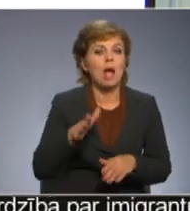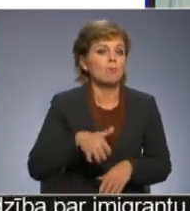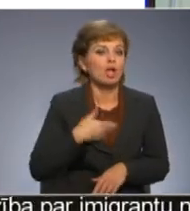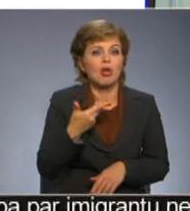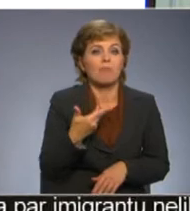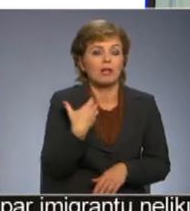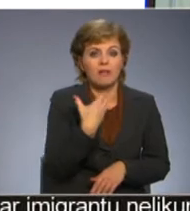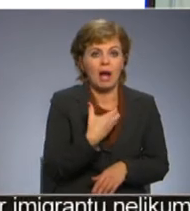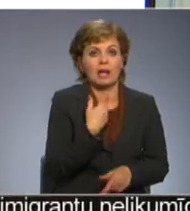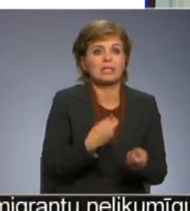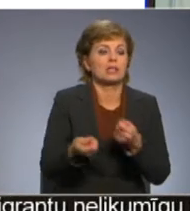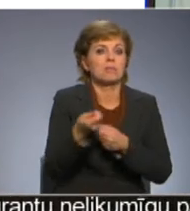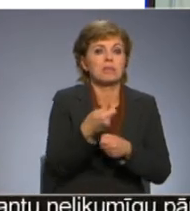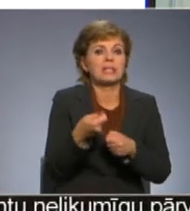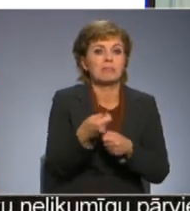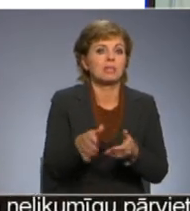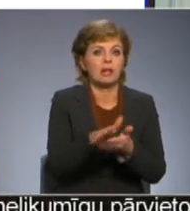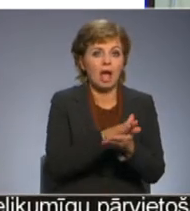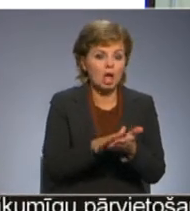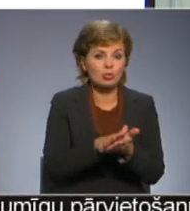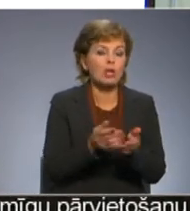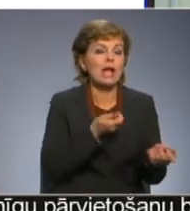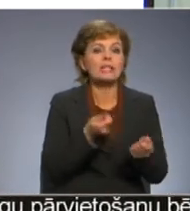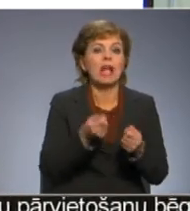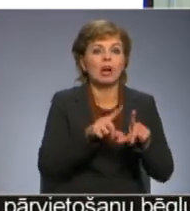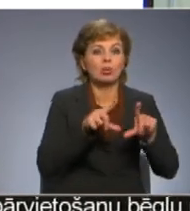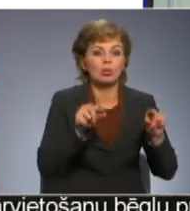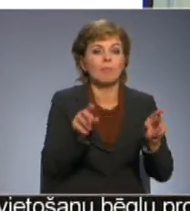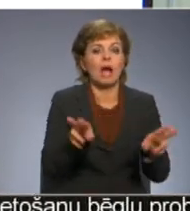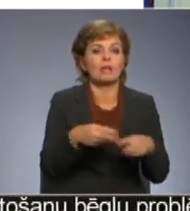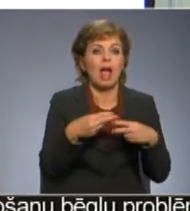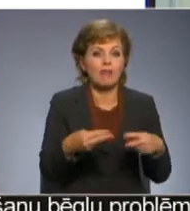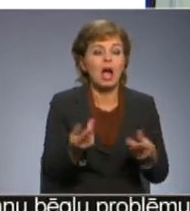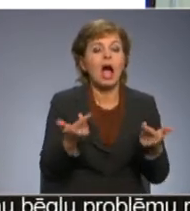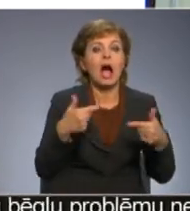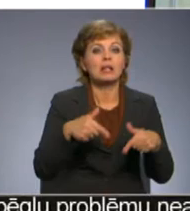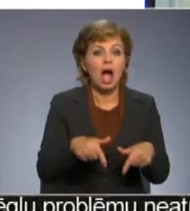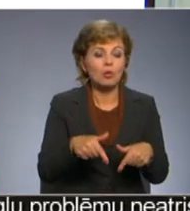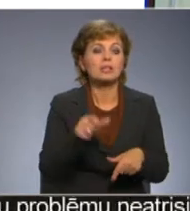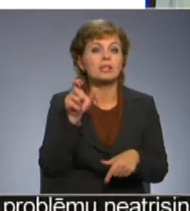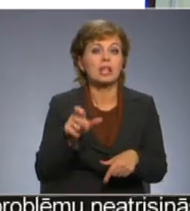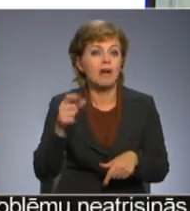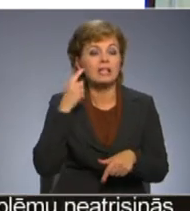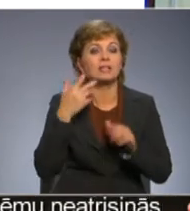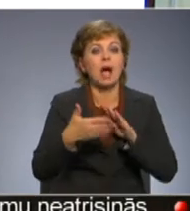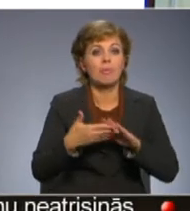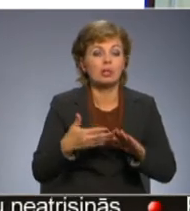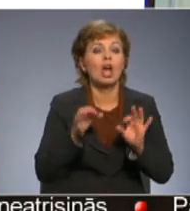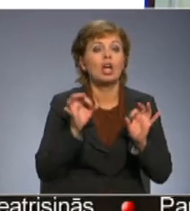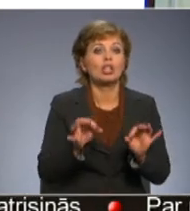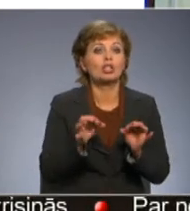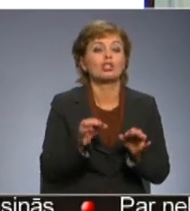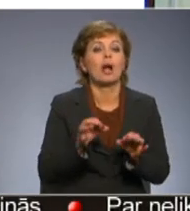vajag, es tāpat nekāds biznesa neviens neesmu, es nevadu uzņēmumu, man nevajadzēs, bet es domāju, ar laiku, tad, kad cilvēki sapratīs, ka tiešām ir